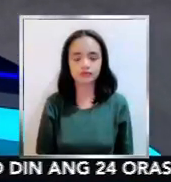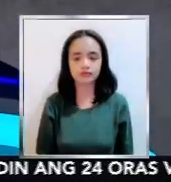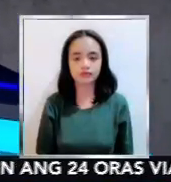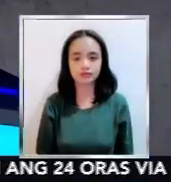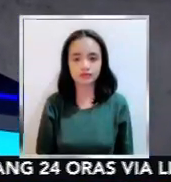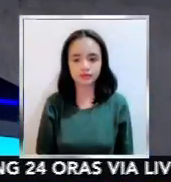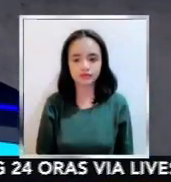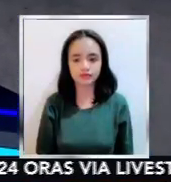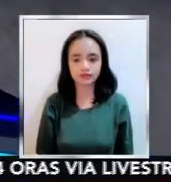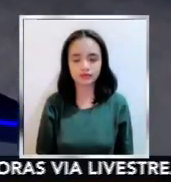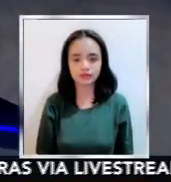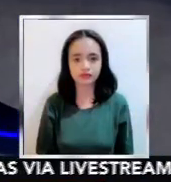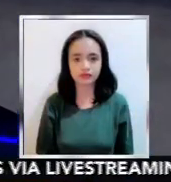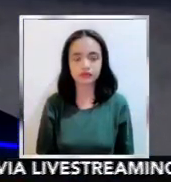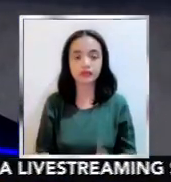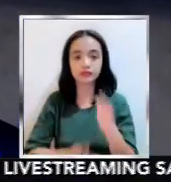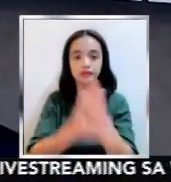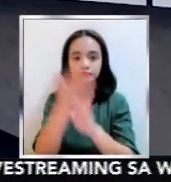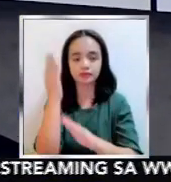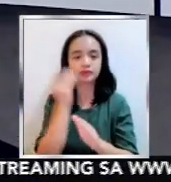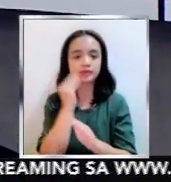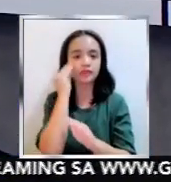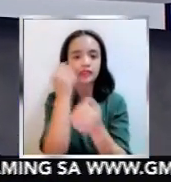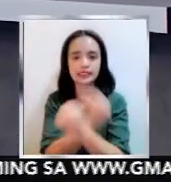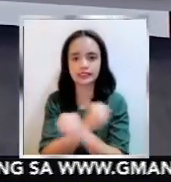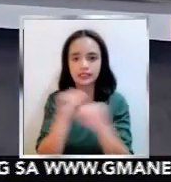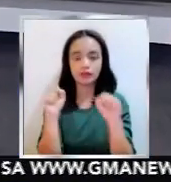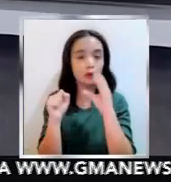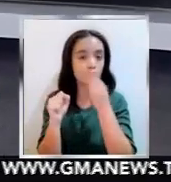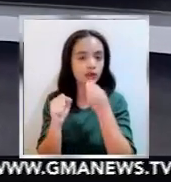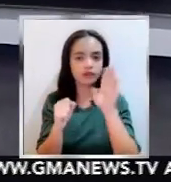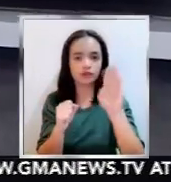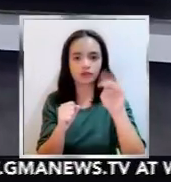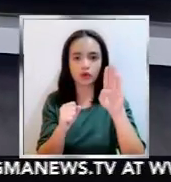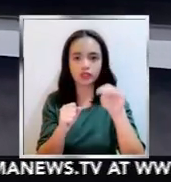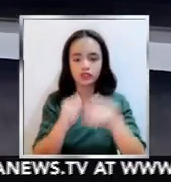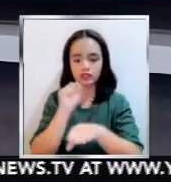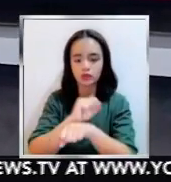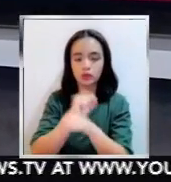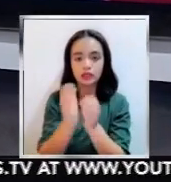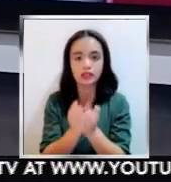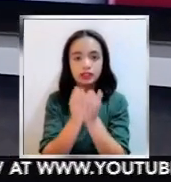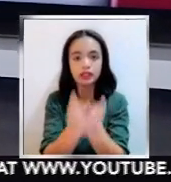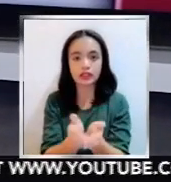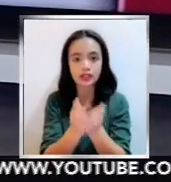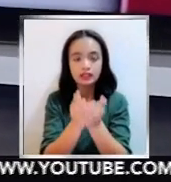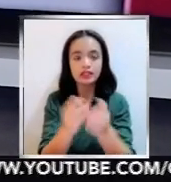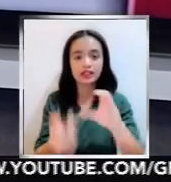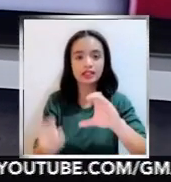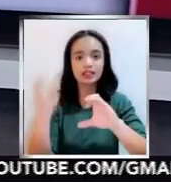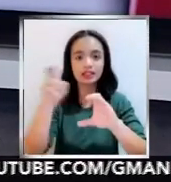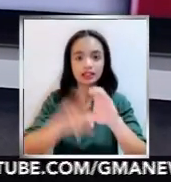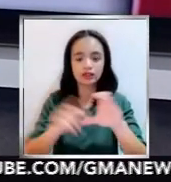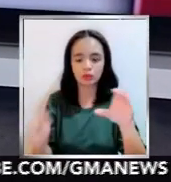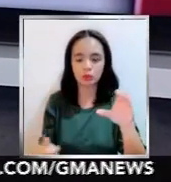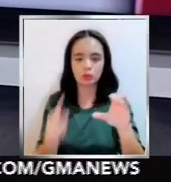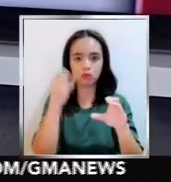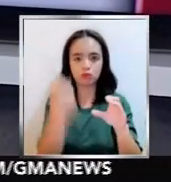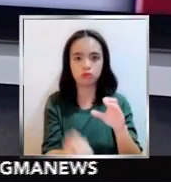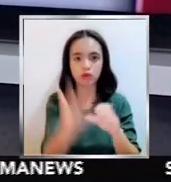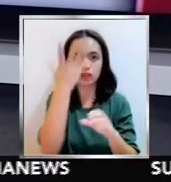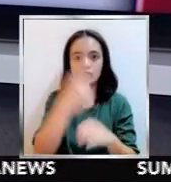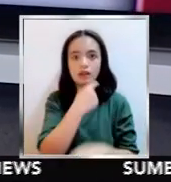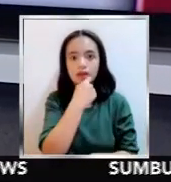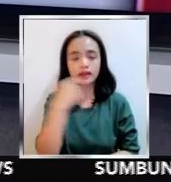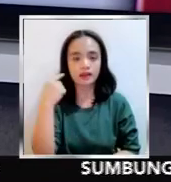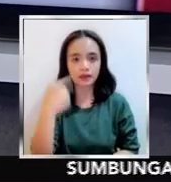Ligtas na nakauwi sa Pilipinas ang 14 pang Pinoy seafarers na sakay ng civilian vessel na tinamaan ng missile ng Russia habang nakadaong sa